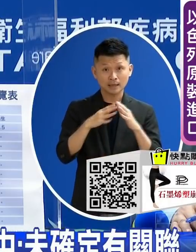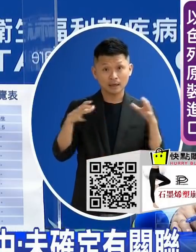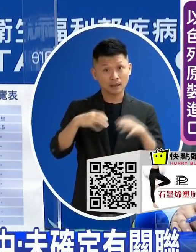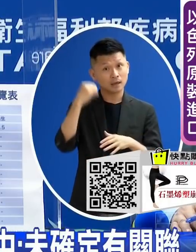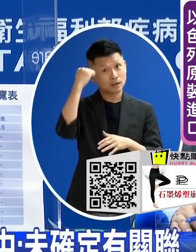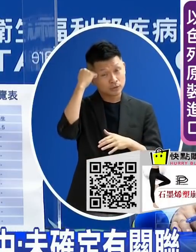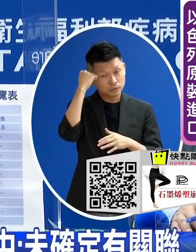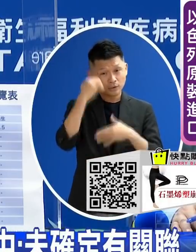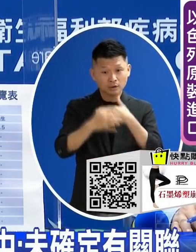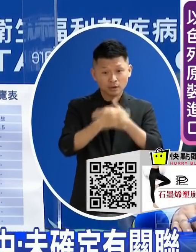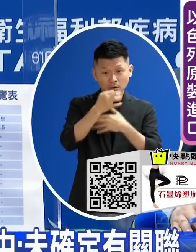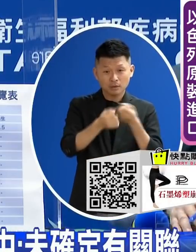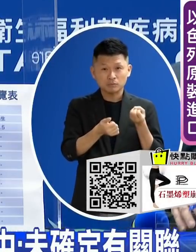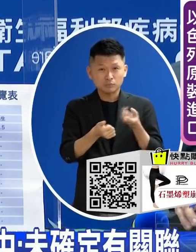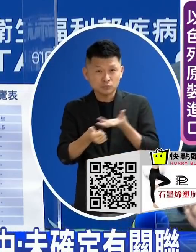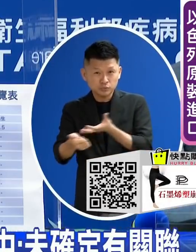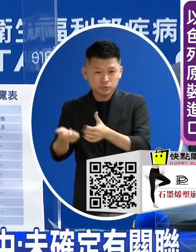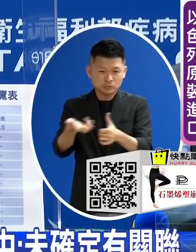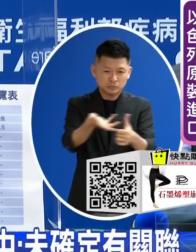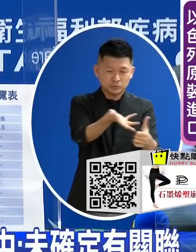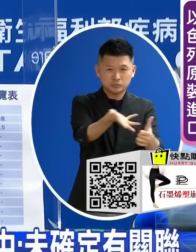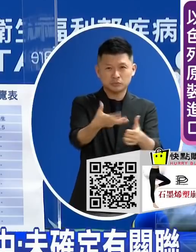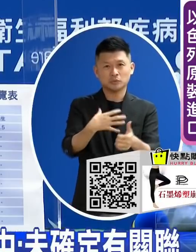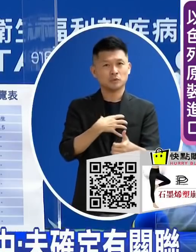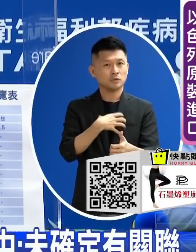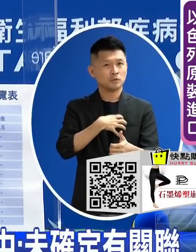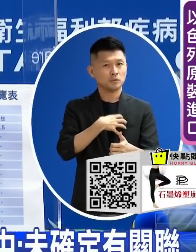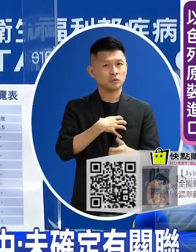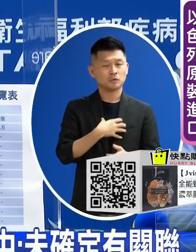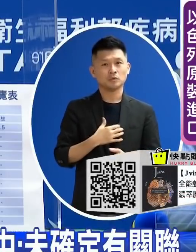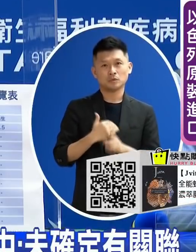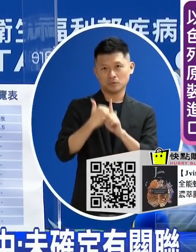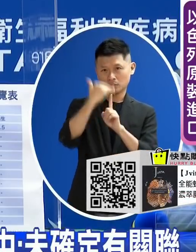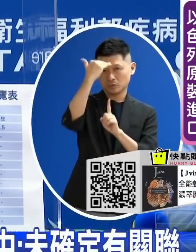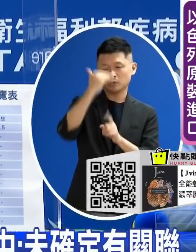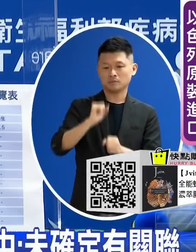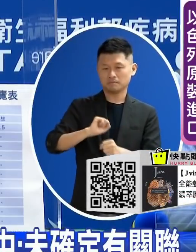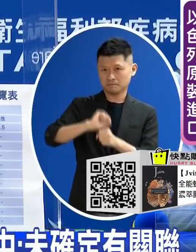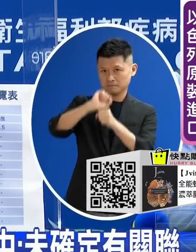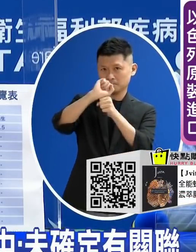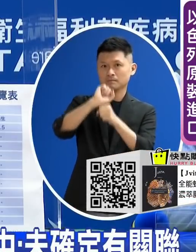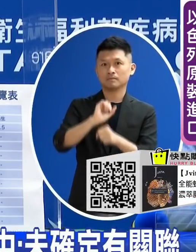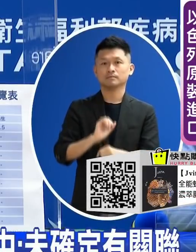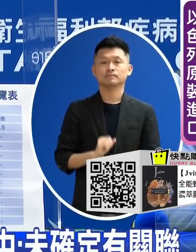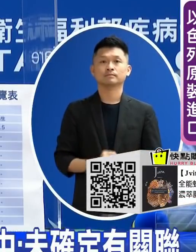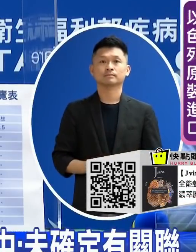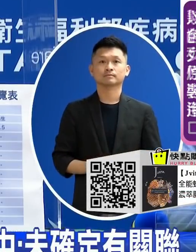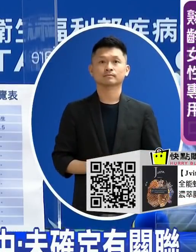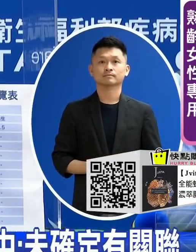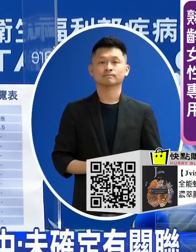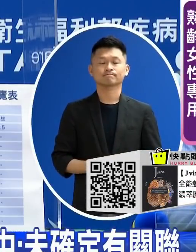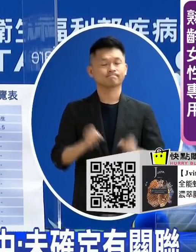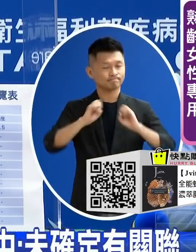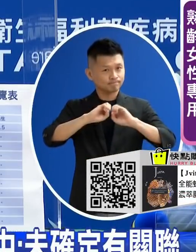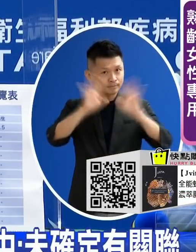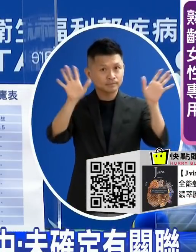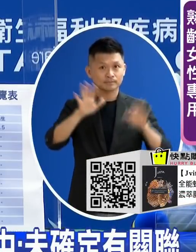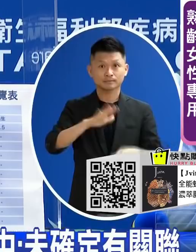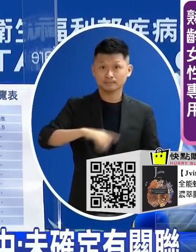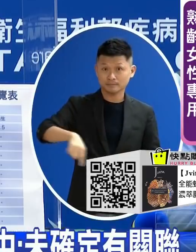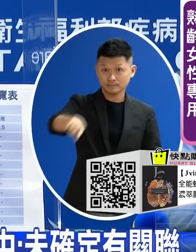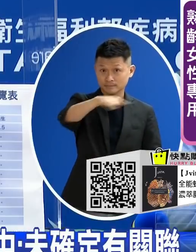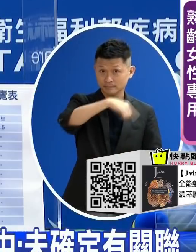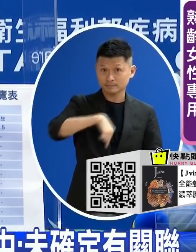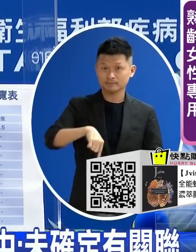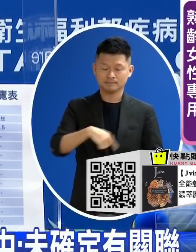亲密在传染的一个可能，哈，所以这个风险也会增加。所以还是要呼吁哈，大家还是要